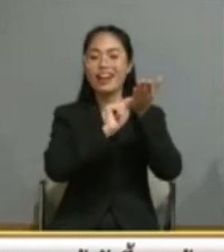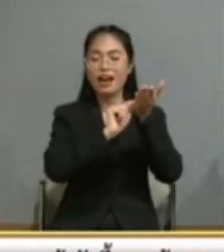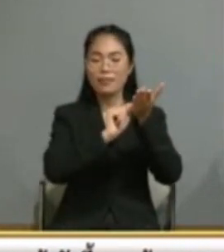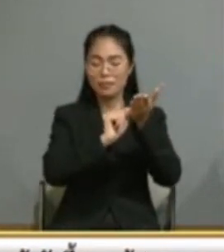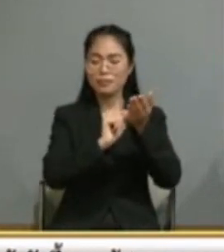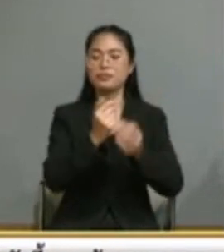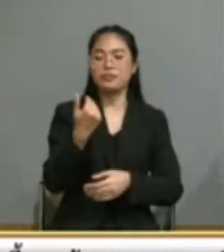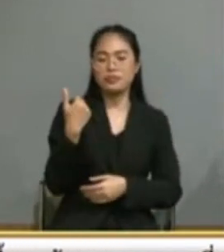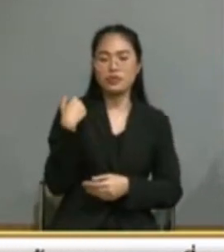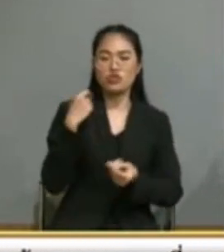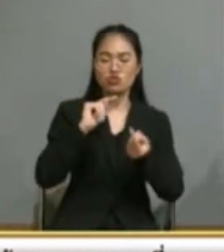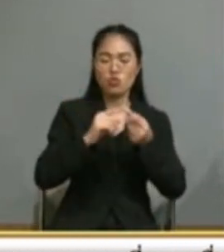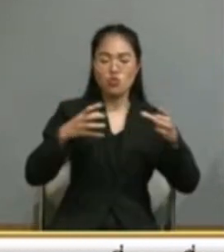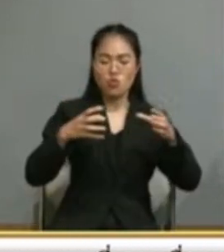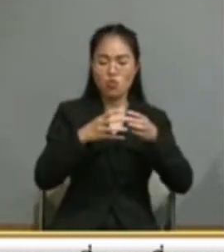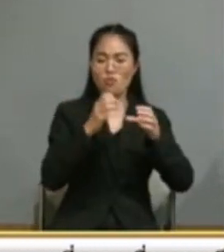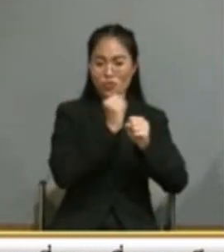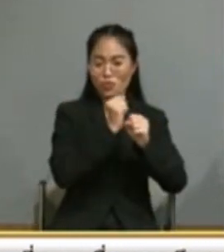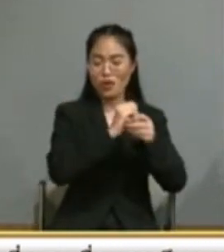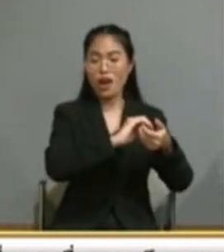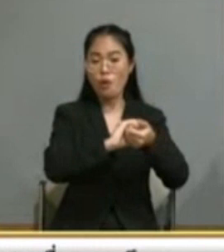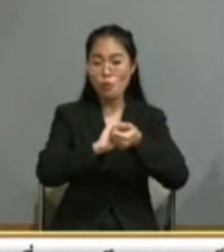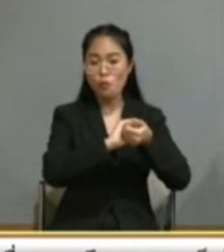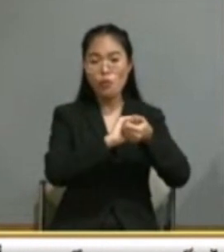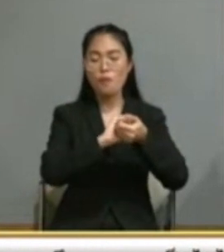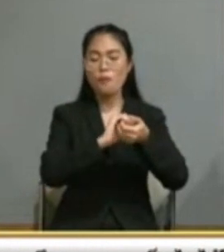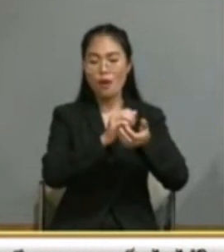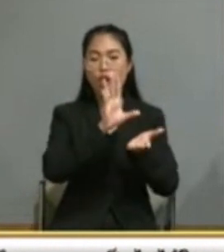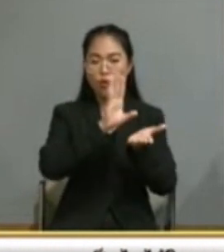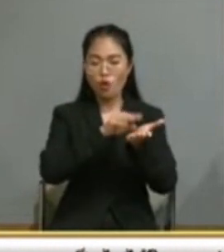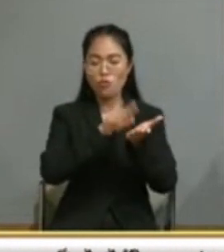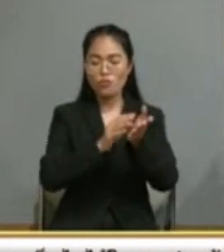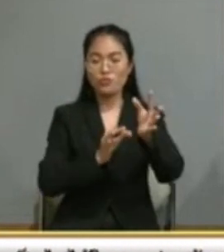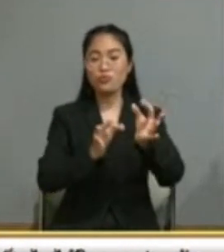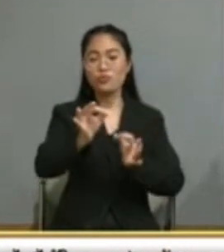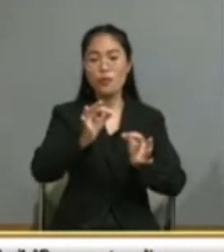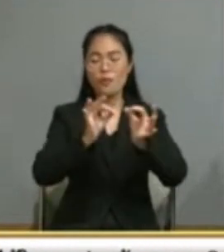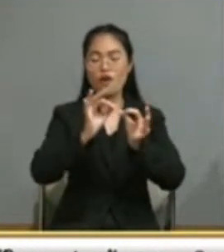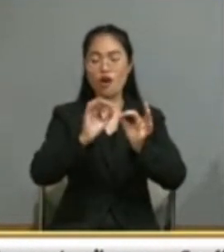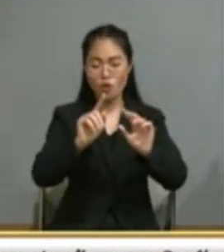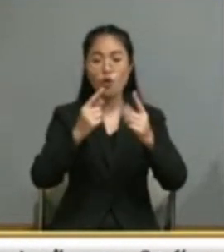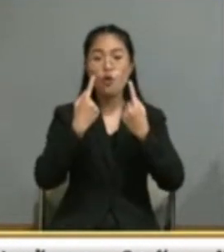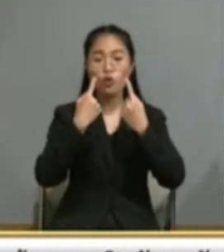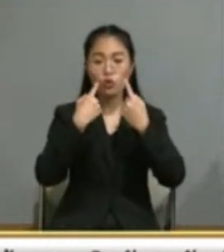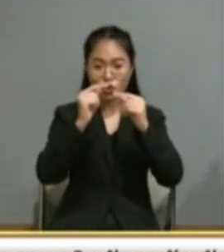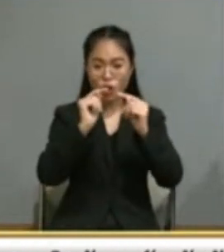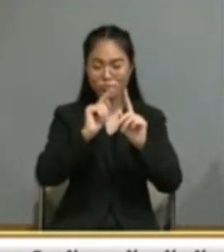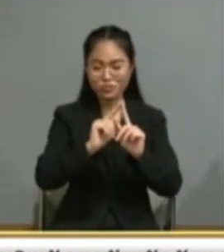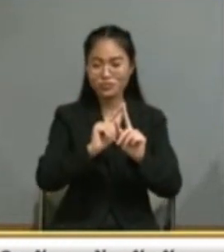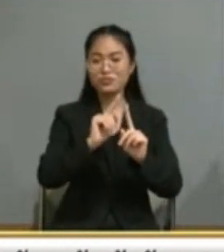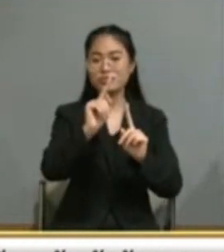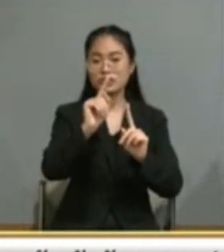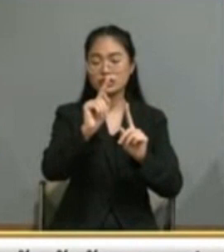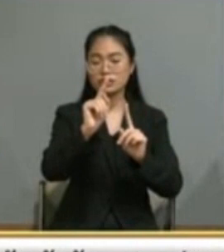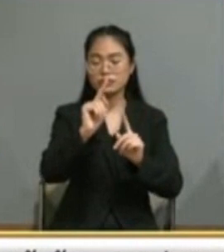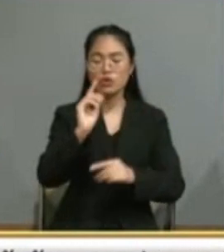้อนุญาตใหู้้ แทน หนวง atorsกียวข้องร่วมสราูข้องมูล ก่ ตบ หถนถาม แยก เฉพาะท่ที่ 1 ท่าน